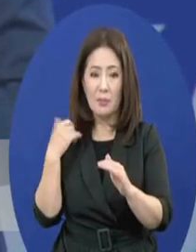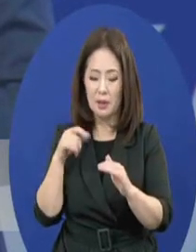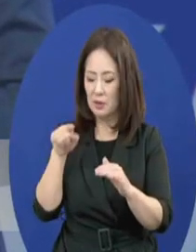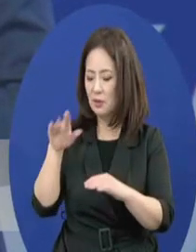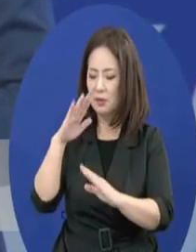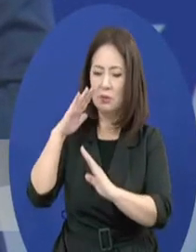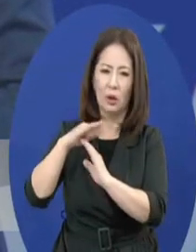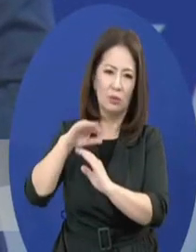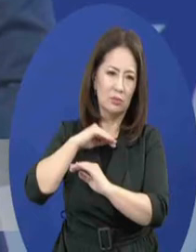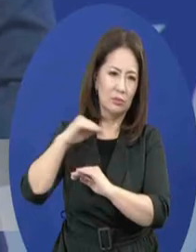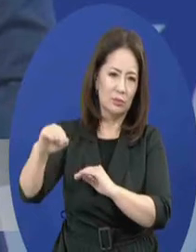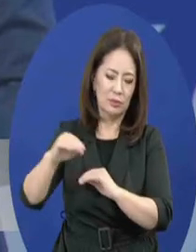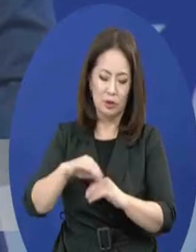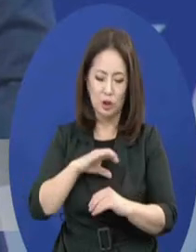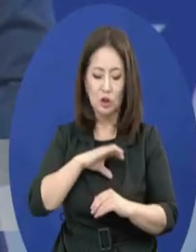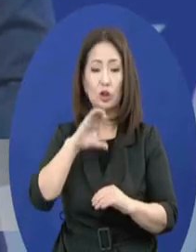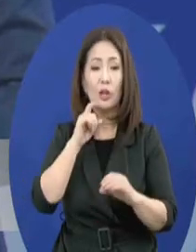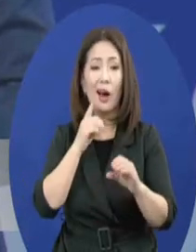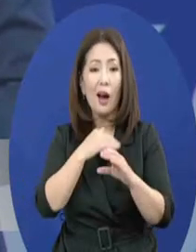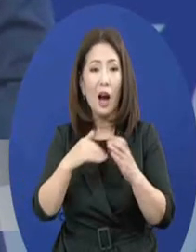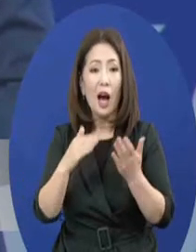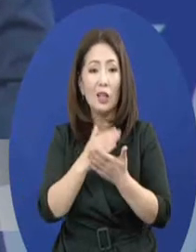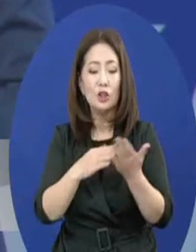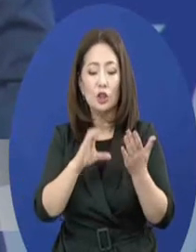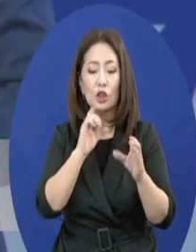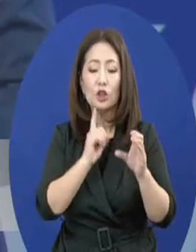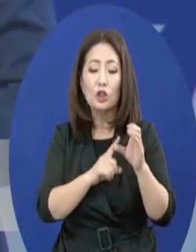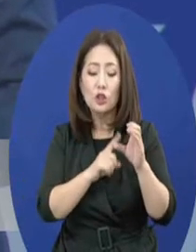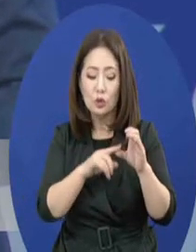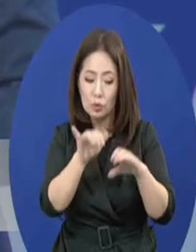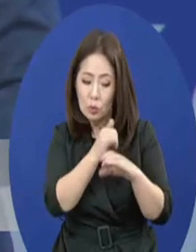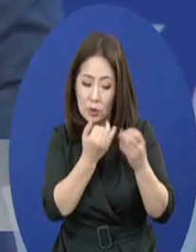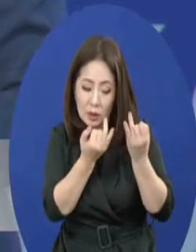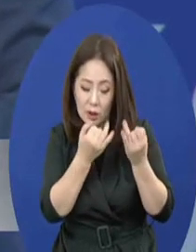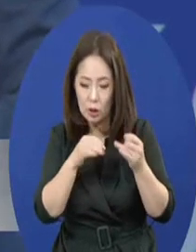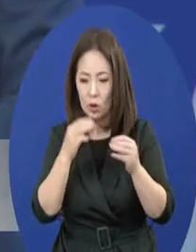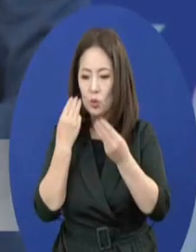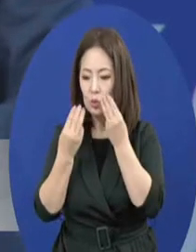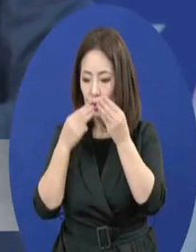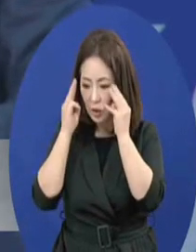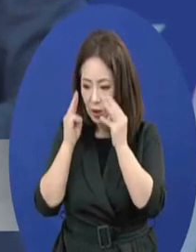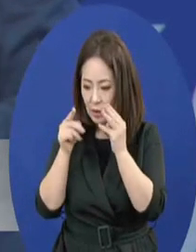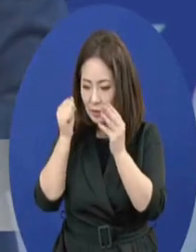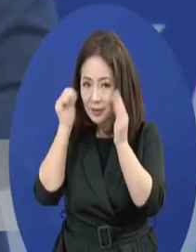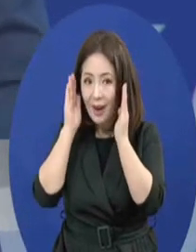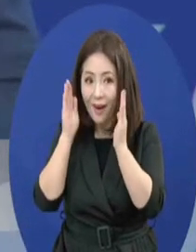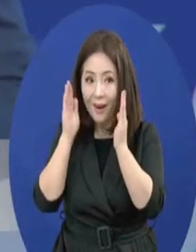халах зорилгоор пост социалист улсууд шүүхийн шинжилгээд тасралтгүй анхаарсаар байна. Энэ цаг үе